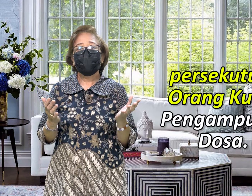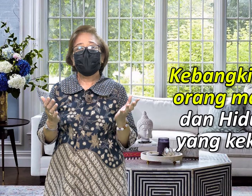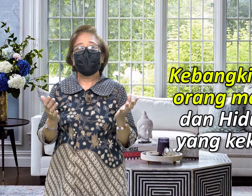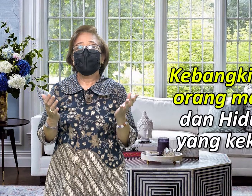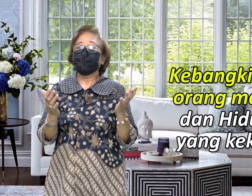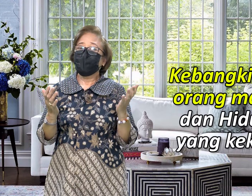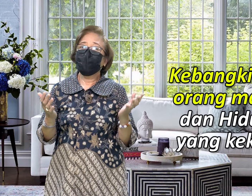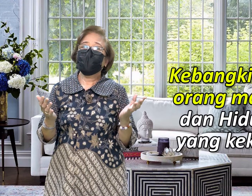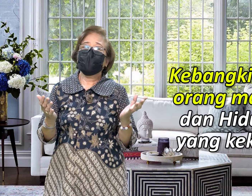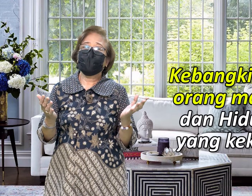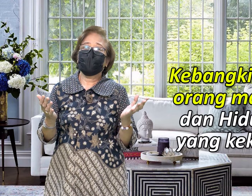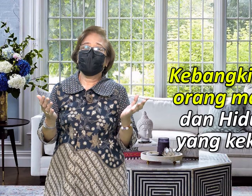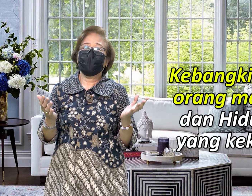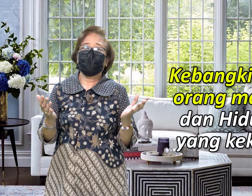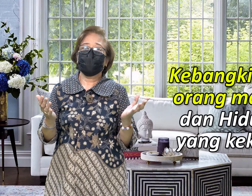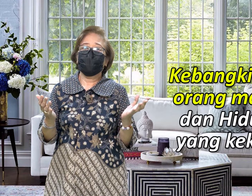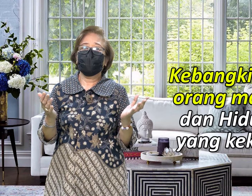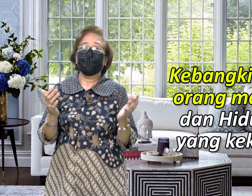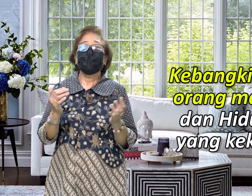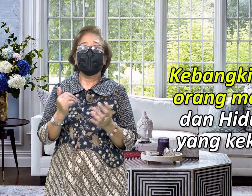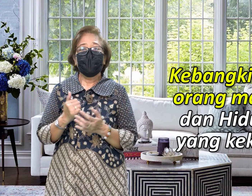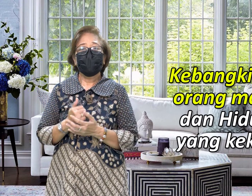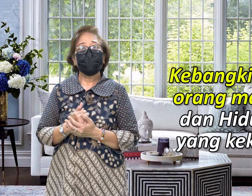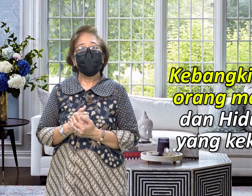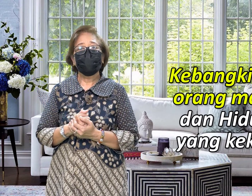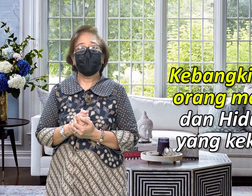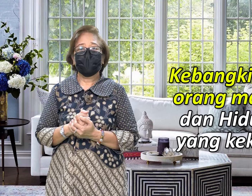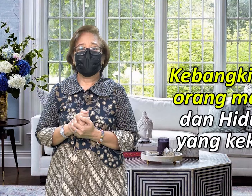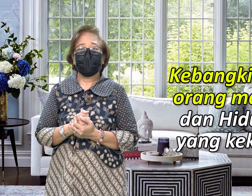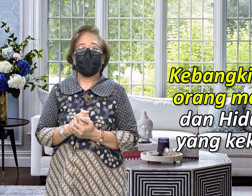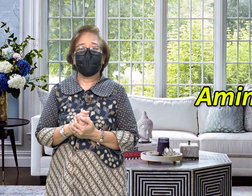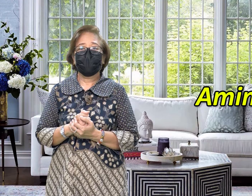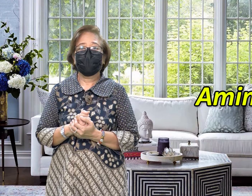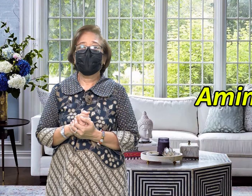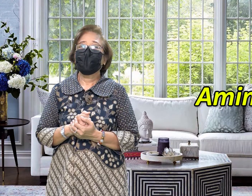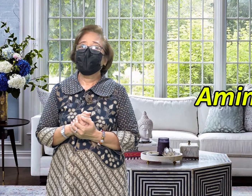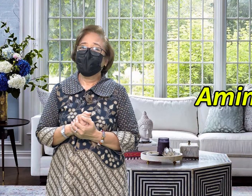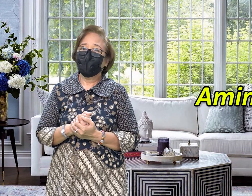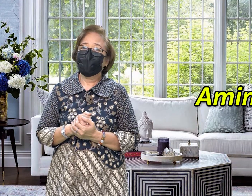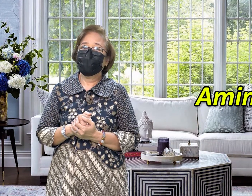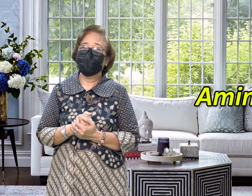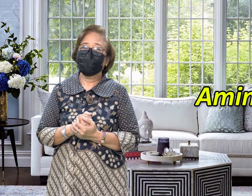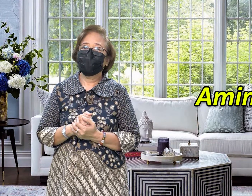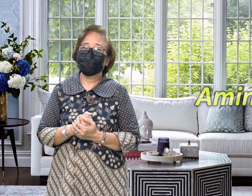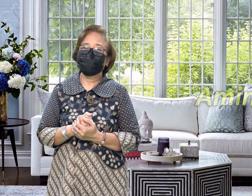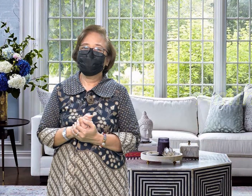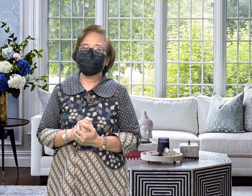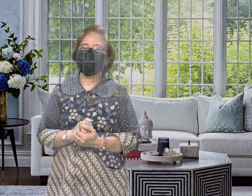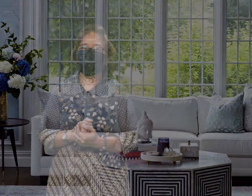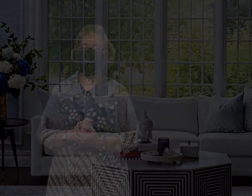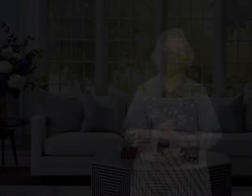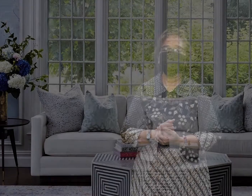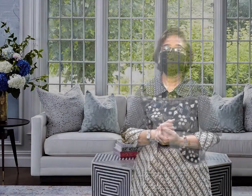pengampunan dosa, kebangkitan orang mati, dan hidup yang kekal. Amin.